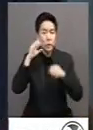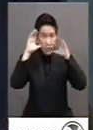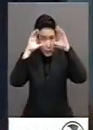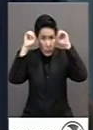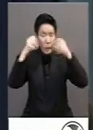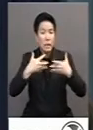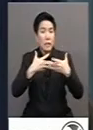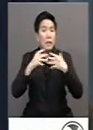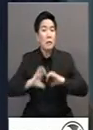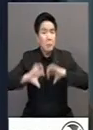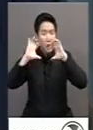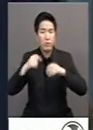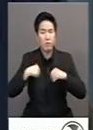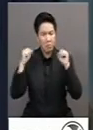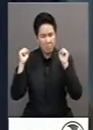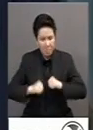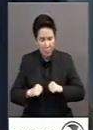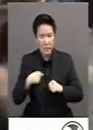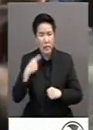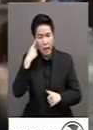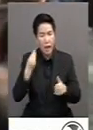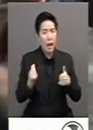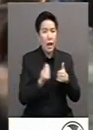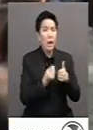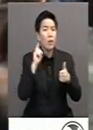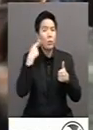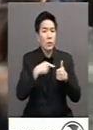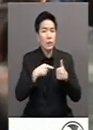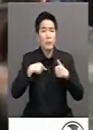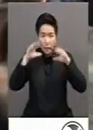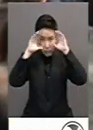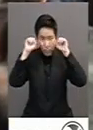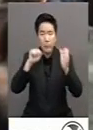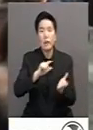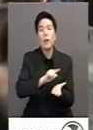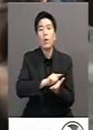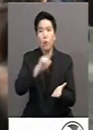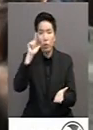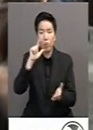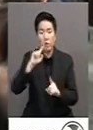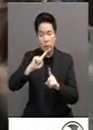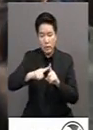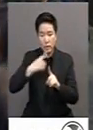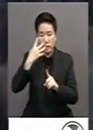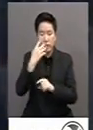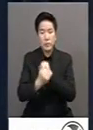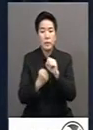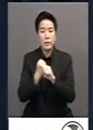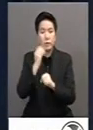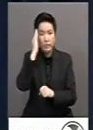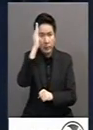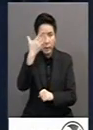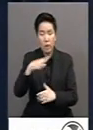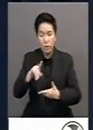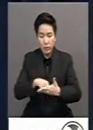รัฐบาลมีมติไม่เป็นเอกฉันเรียกร้องให้ประธานาธิบดีปารกึนเฮลออกจากตำแหน่งในเดือนเมษายนปีหน้าและ